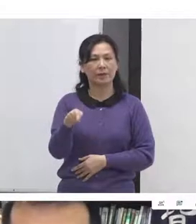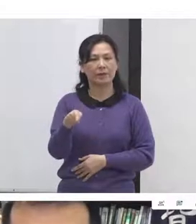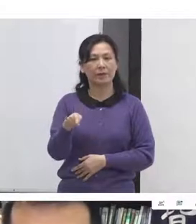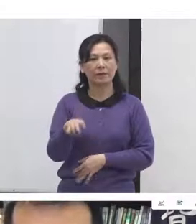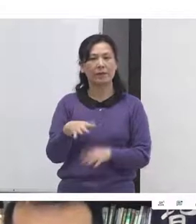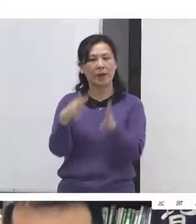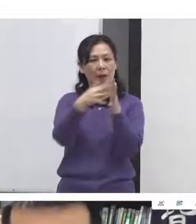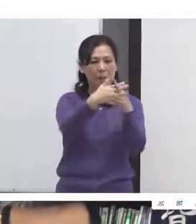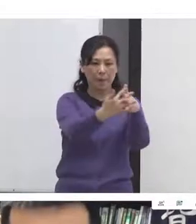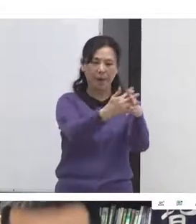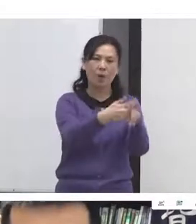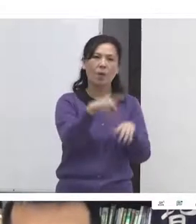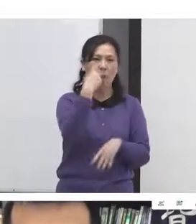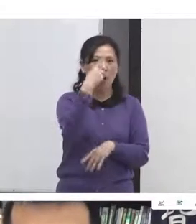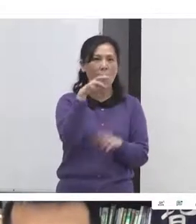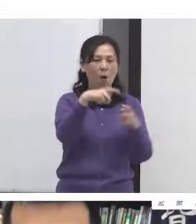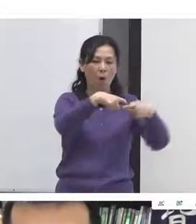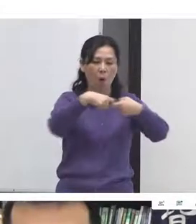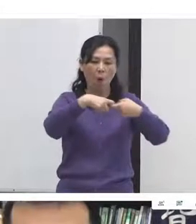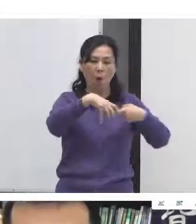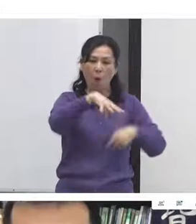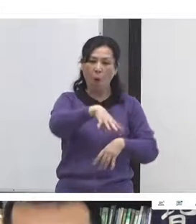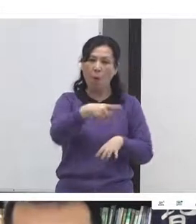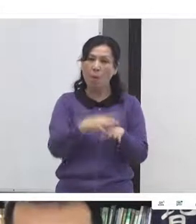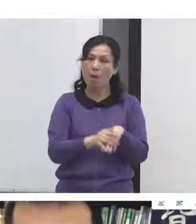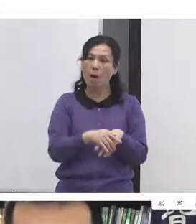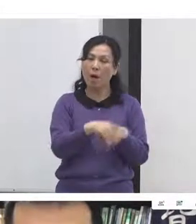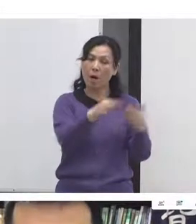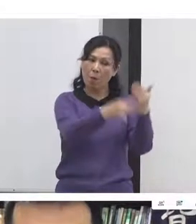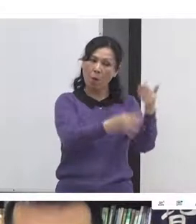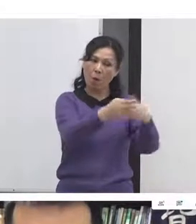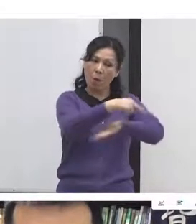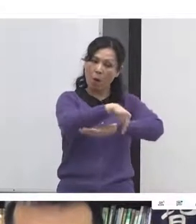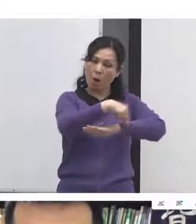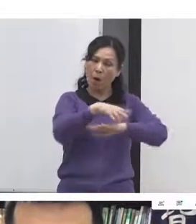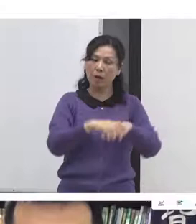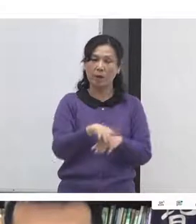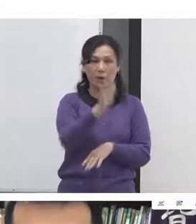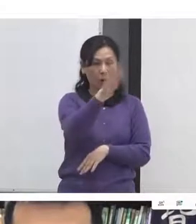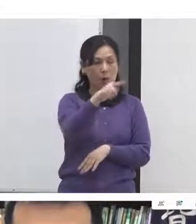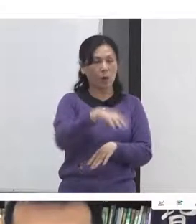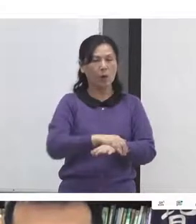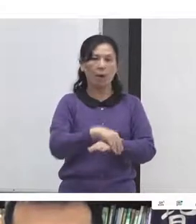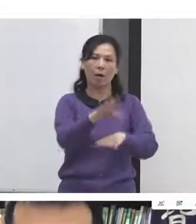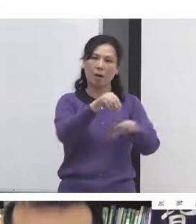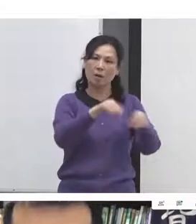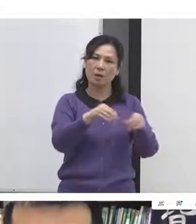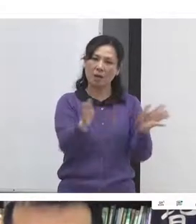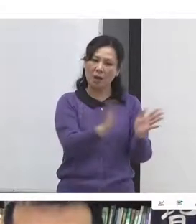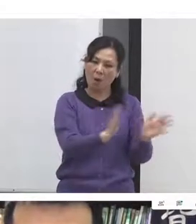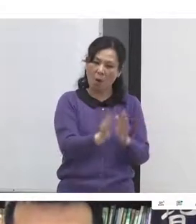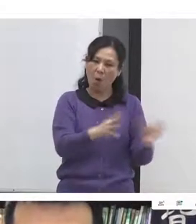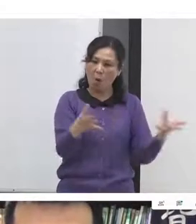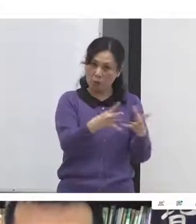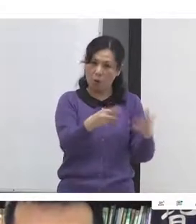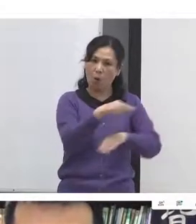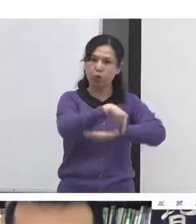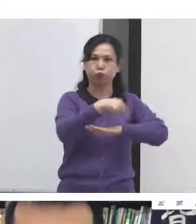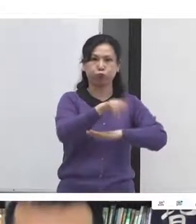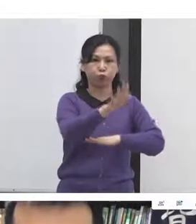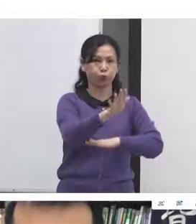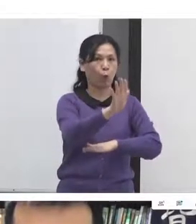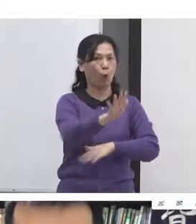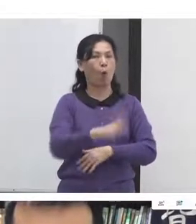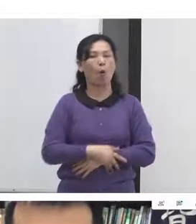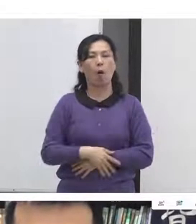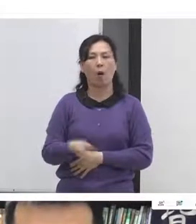无论是美国或是欧盟的机制里面，他们对于未来的资料整合的规划都有一个想法。那台湾目前的做法